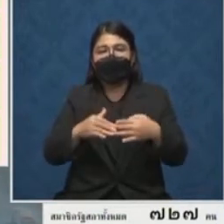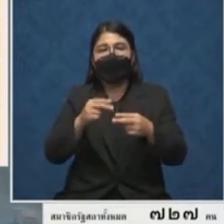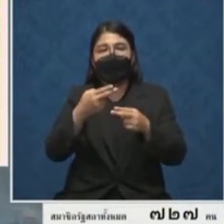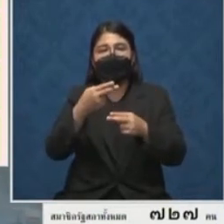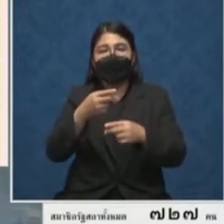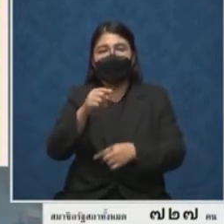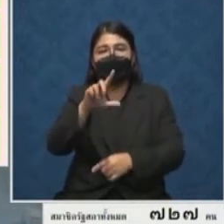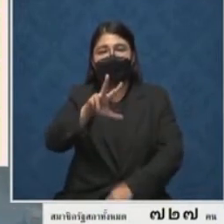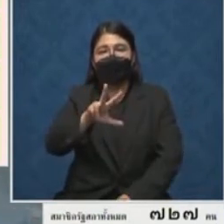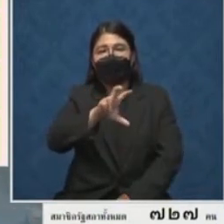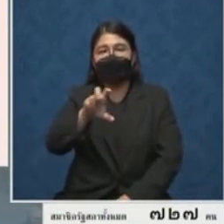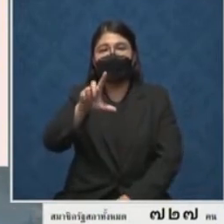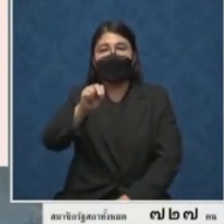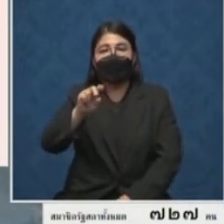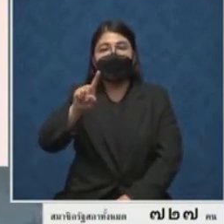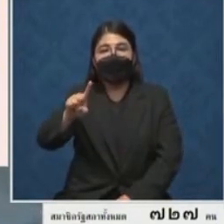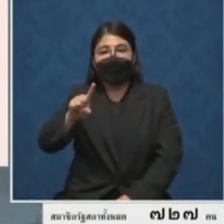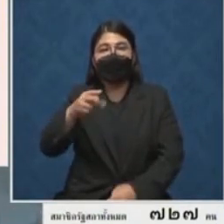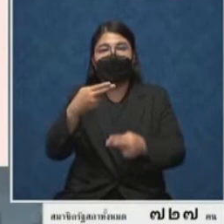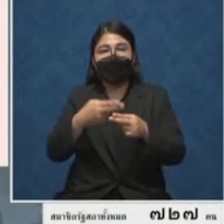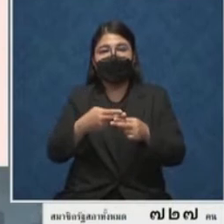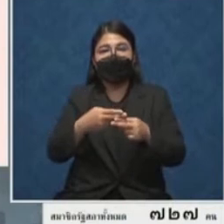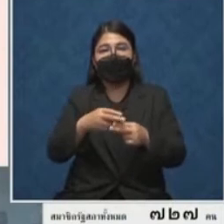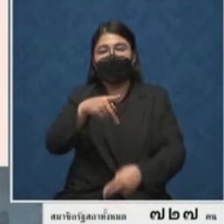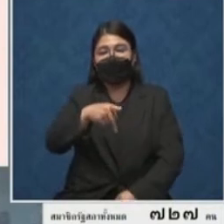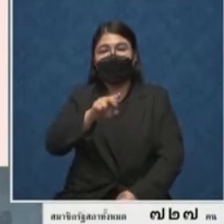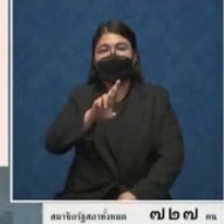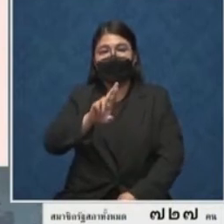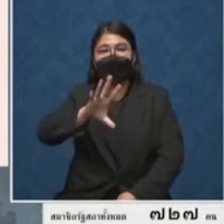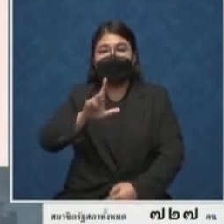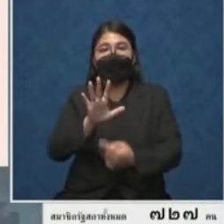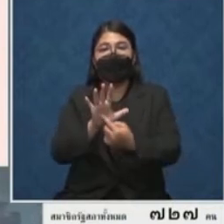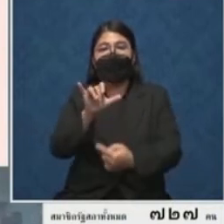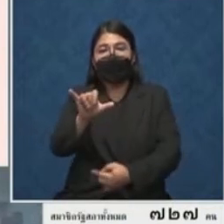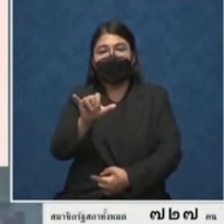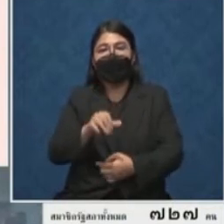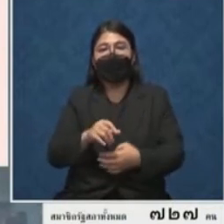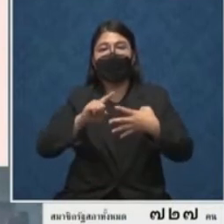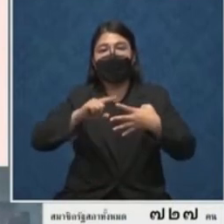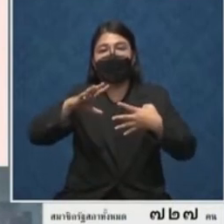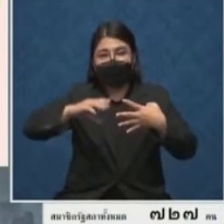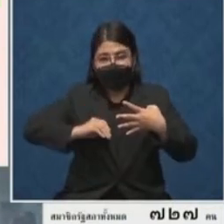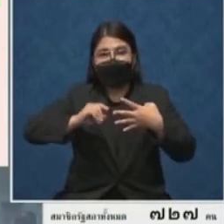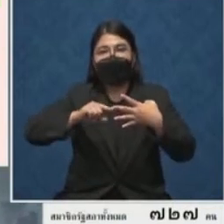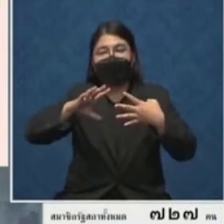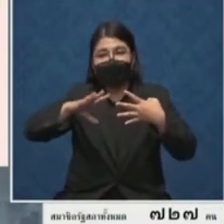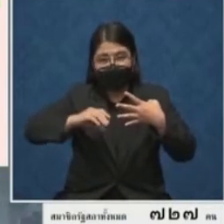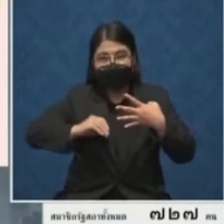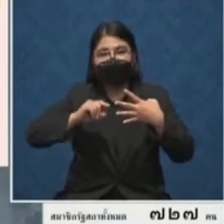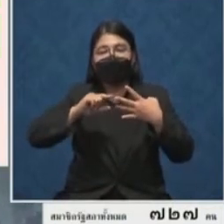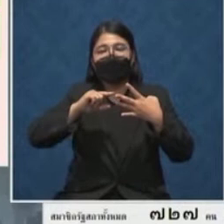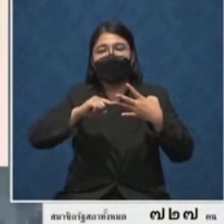331ผู้ช่วยศาสตราจารย์พรชัยอินสุข 1รับหลักการ2รับหลักการ3รับหลัก